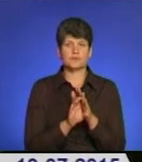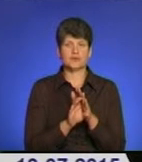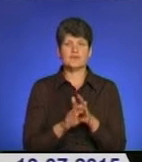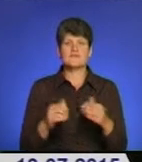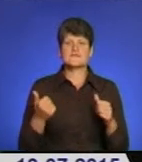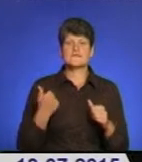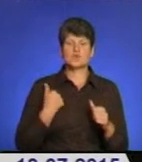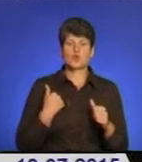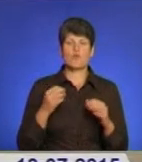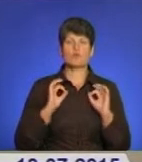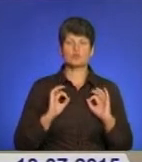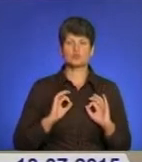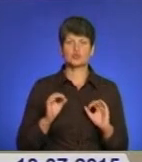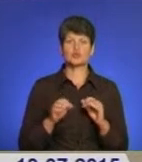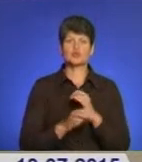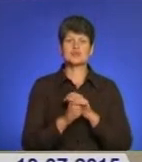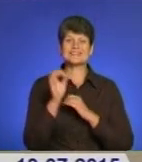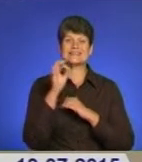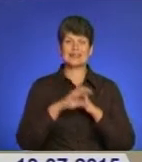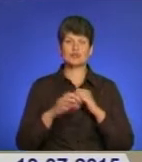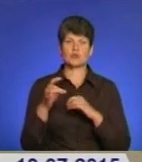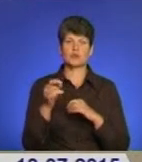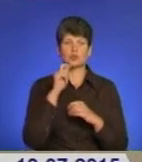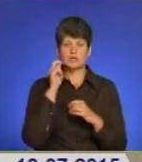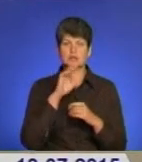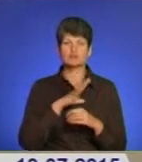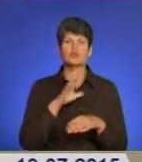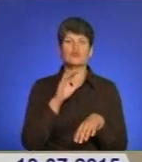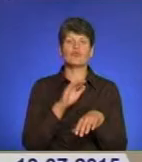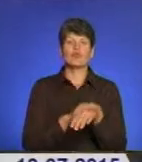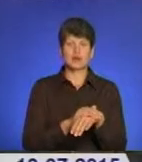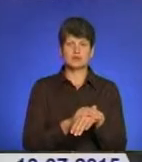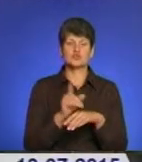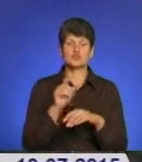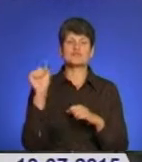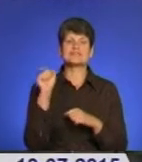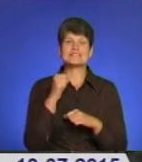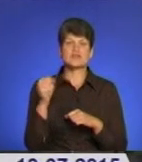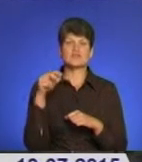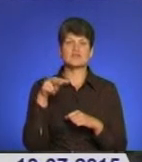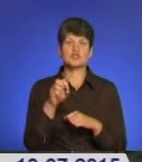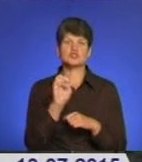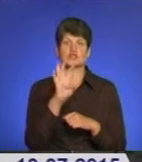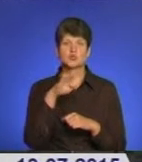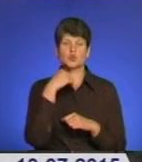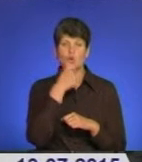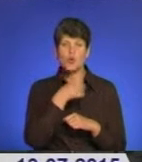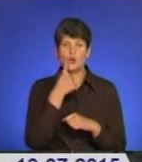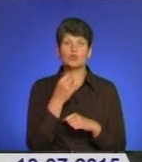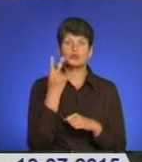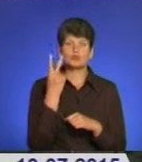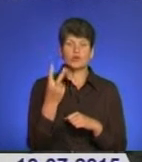військовою прокуратурою Західного регіону України було встановлено факт, що у серпні 2014 року